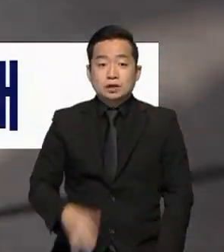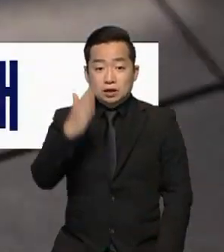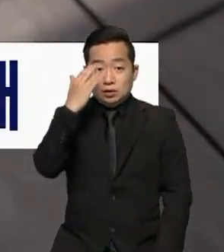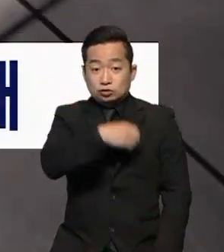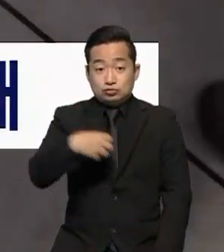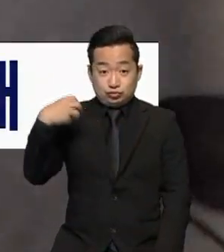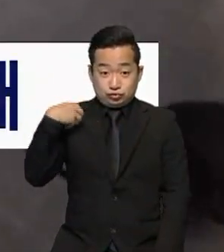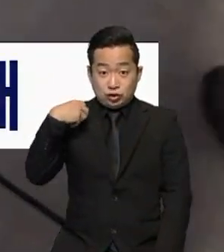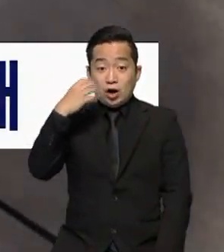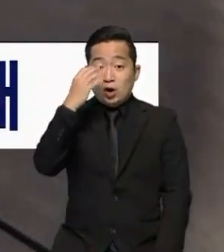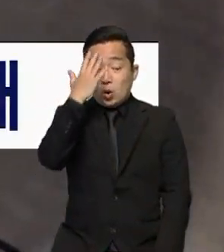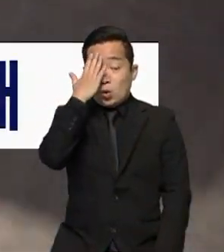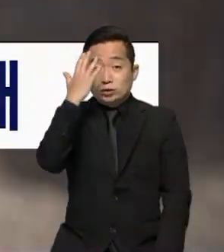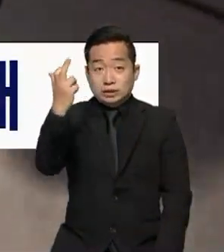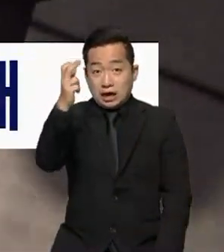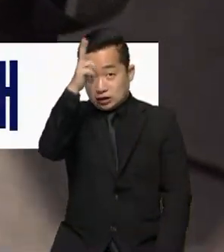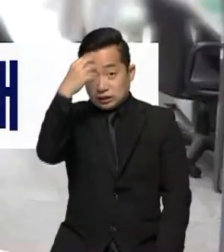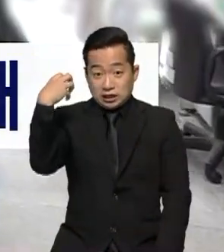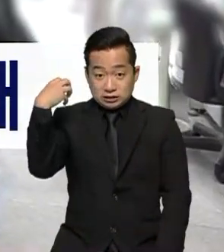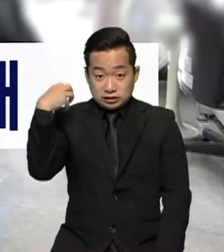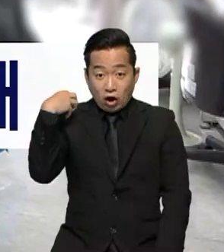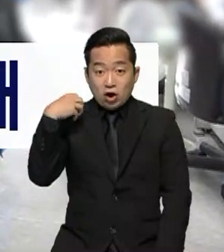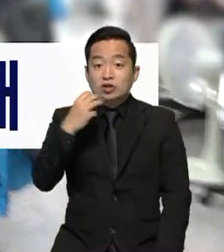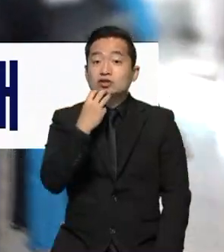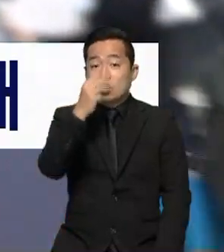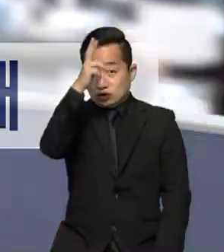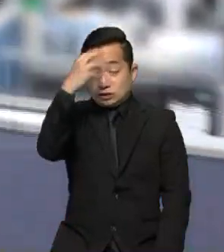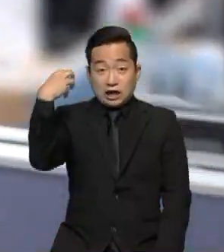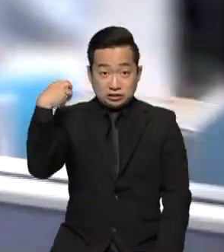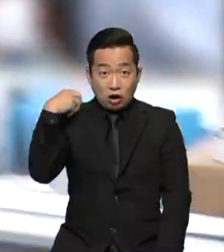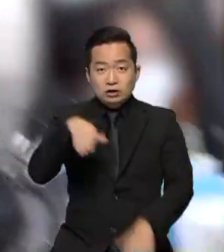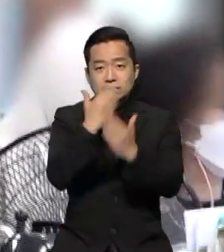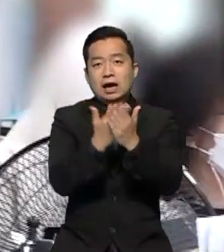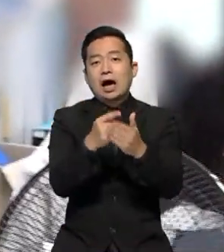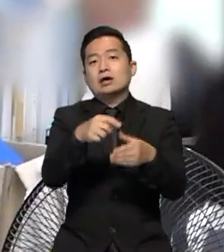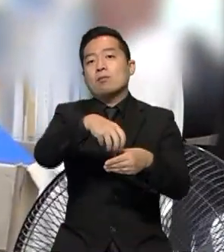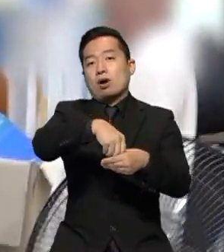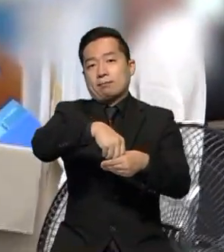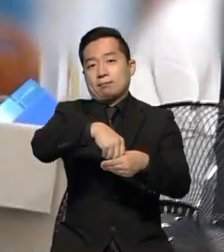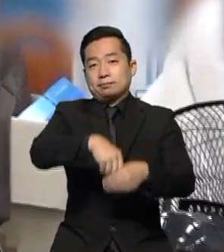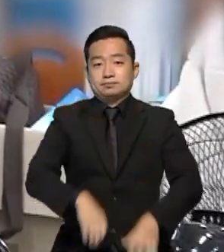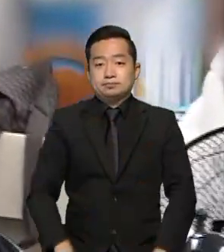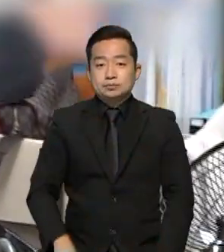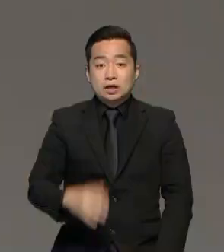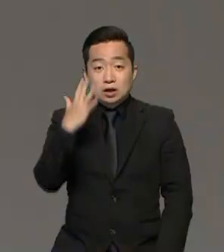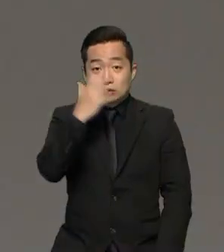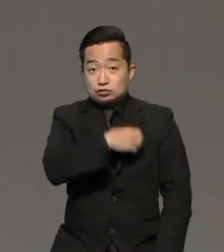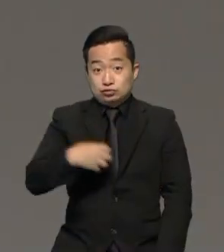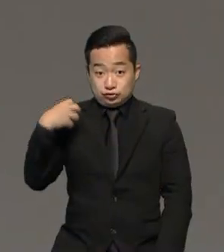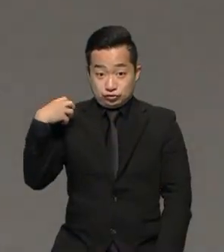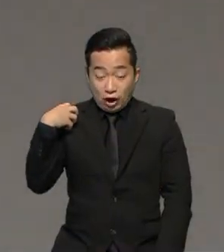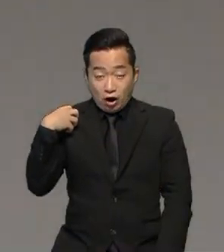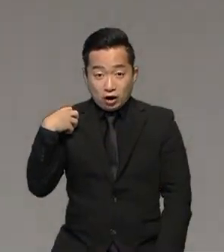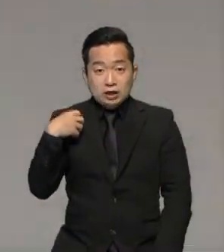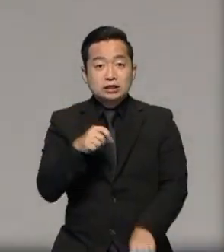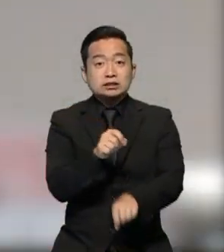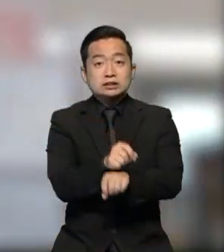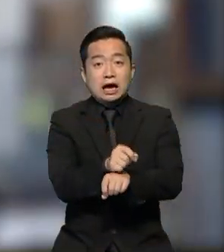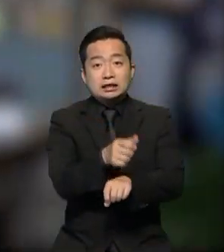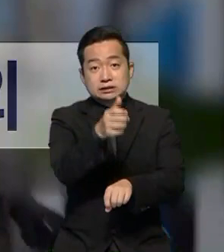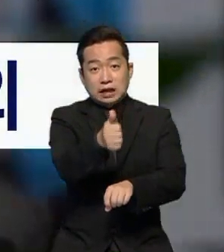용산구청과 용산경찰서, 서울경찰청이 포함됐습니다. 경찰은 용산구청의 경우 구청장실까지